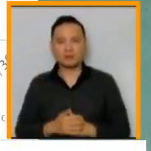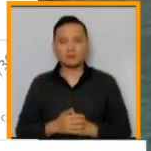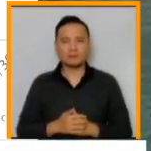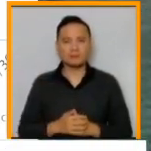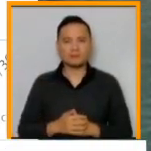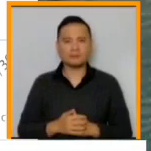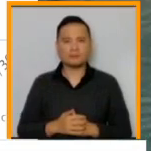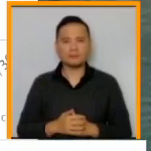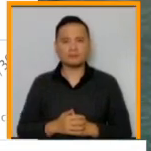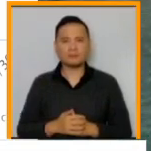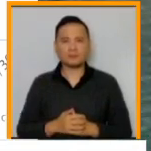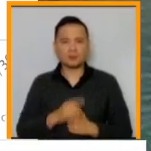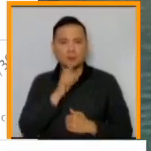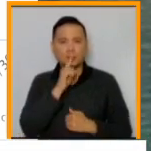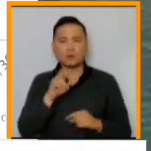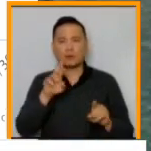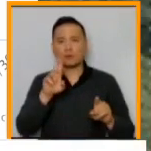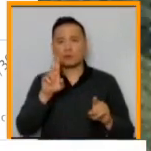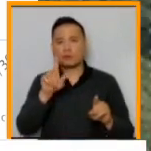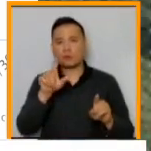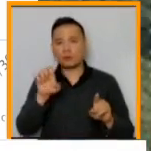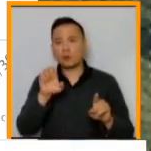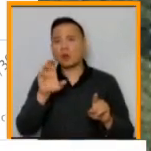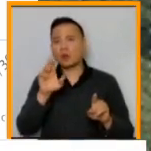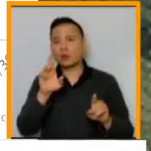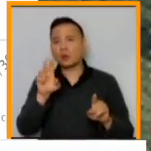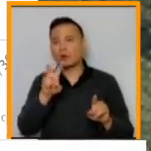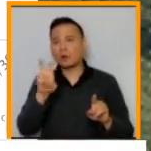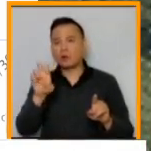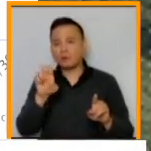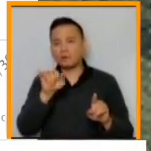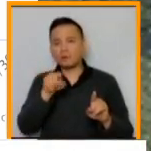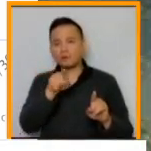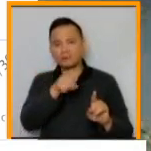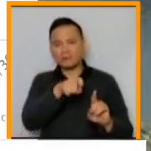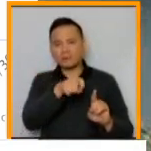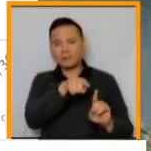rule curve ay tumutukoy sa dapat na taas ng tubig sa Angat Dam ngayon.